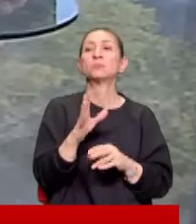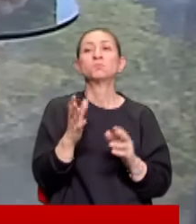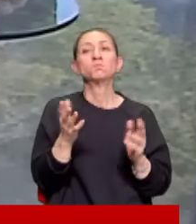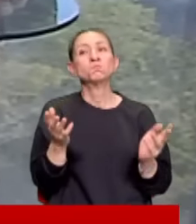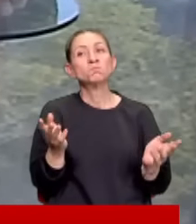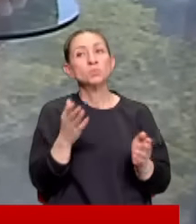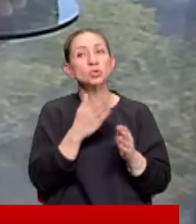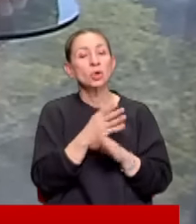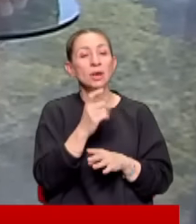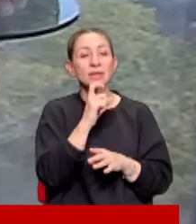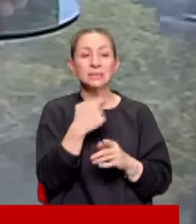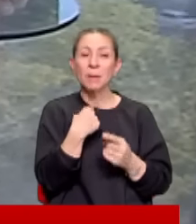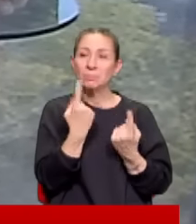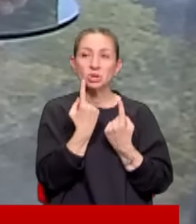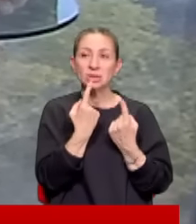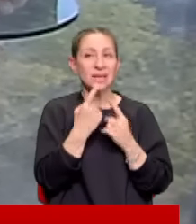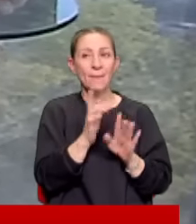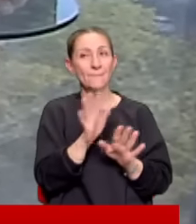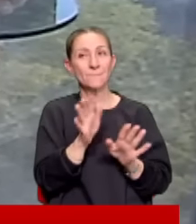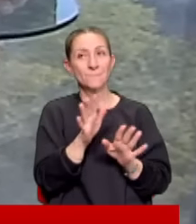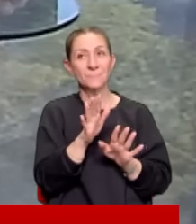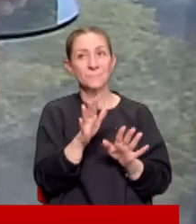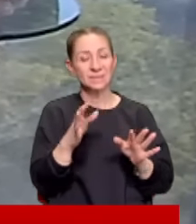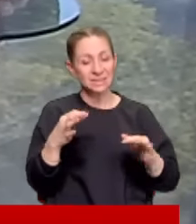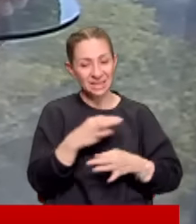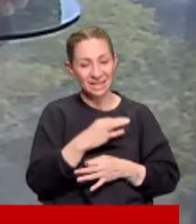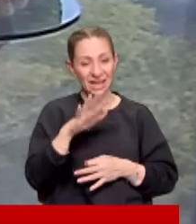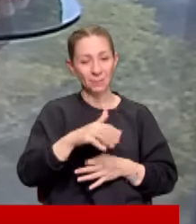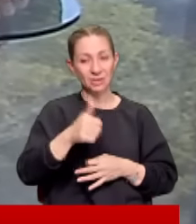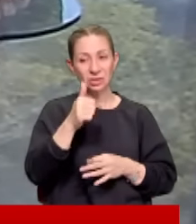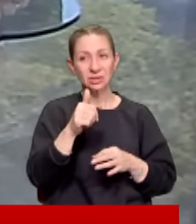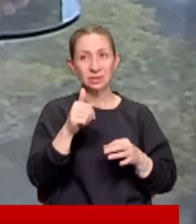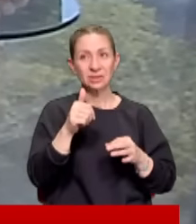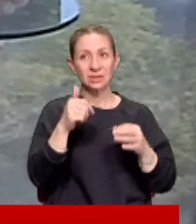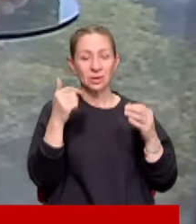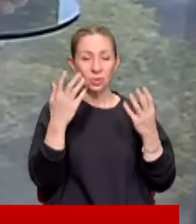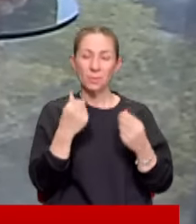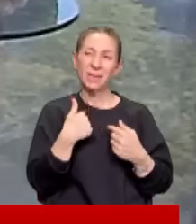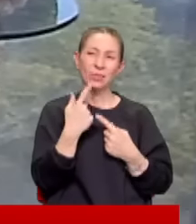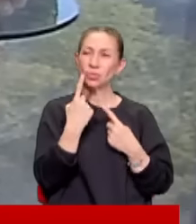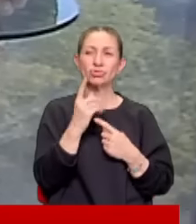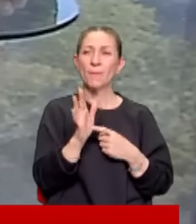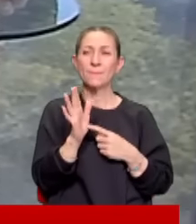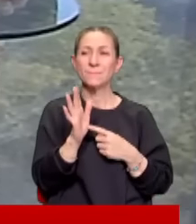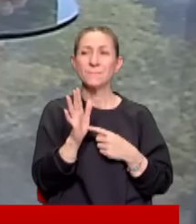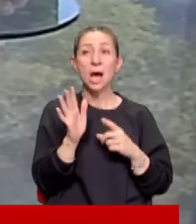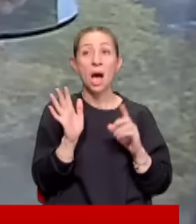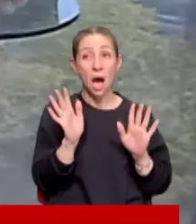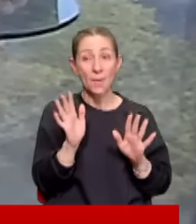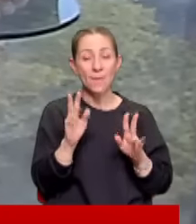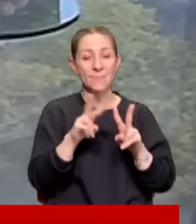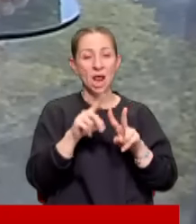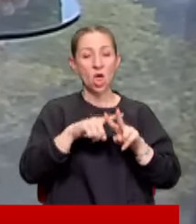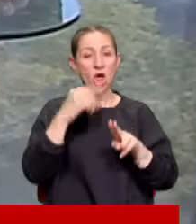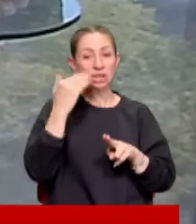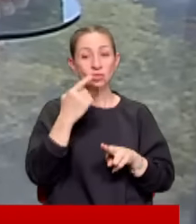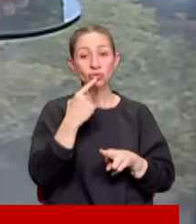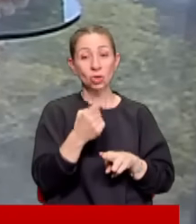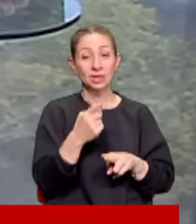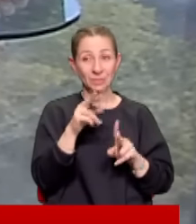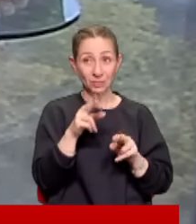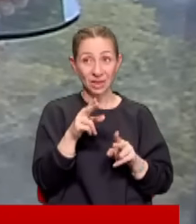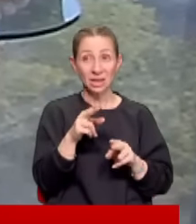bunu doğru ya da yanlış değerlendirmem Sayın Genel Başkan'ın söz konusu olduğu bir yerde bana düşmez. Ama Meral Akşener'in daha önce de ifade